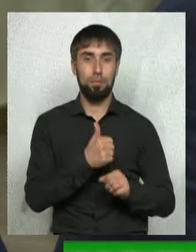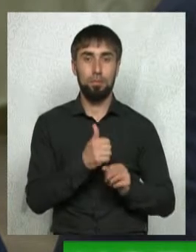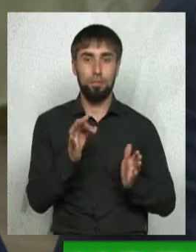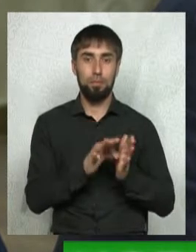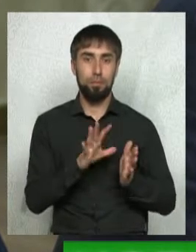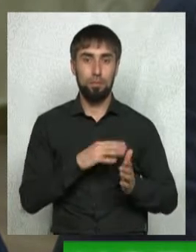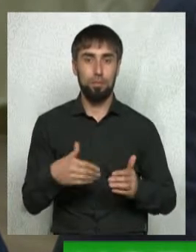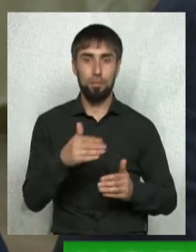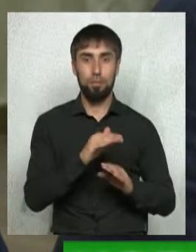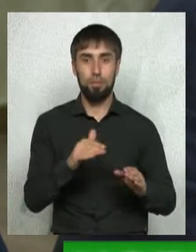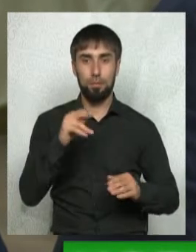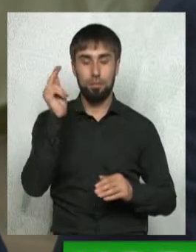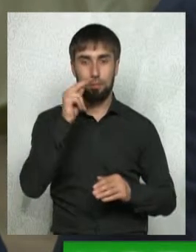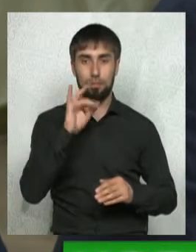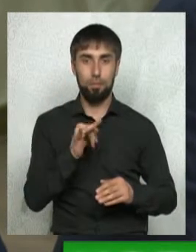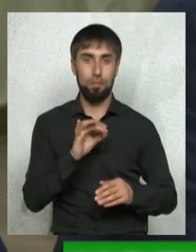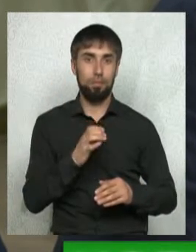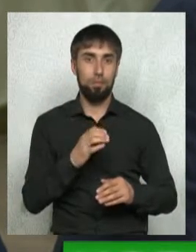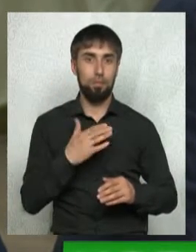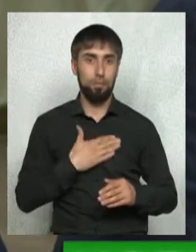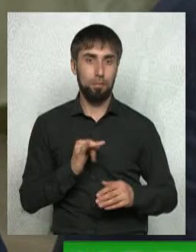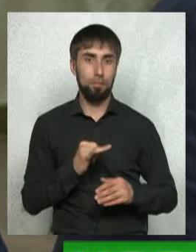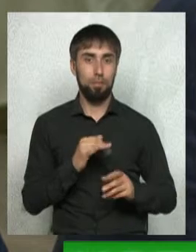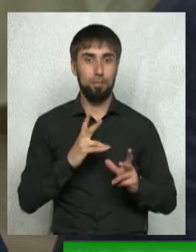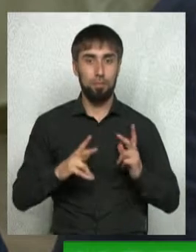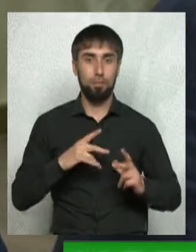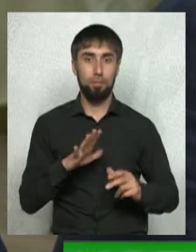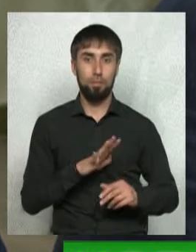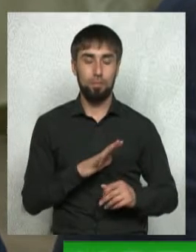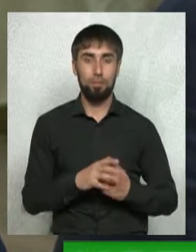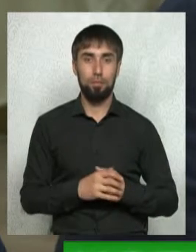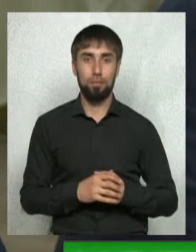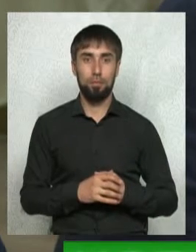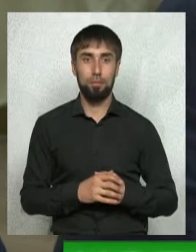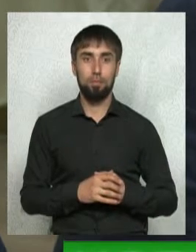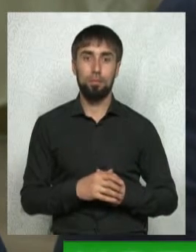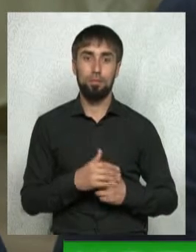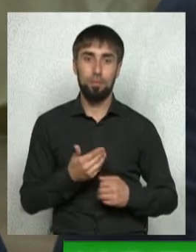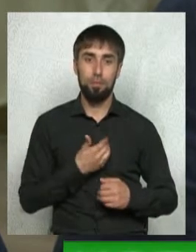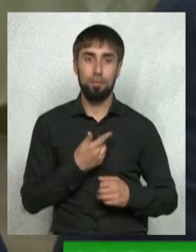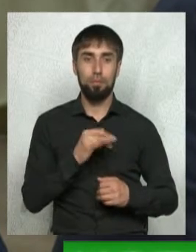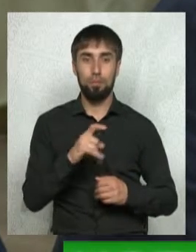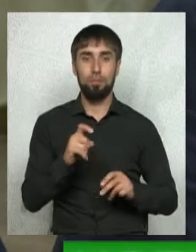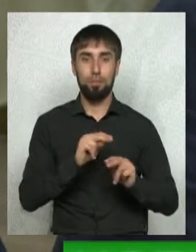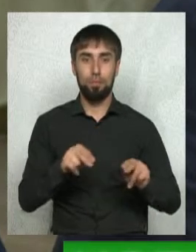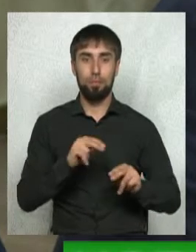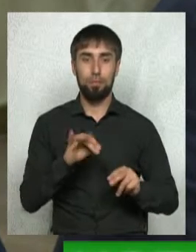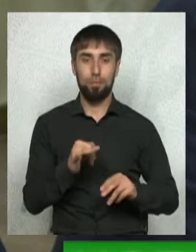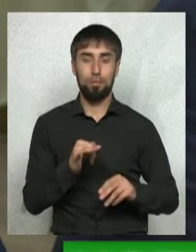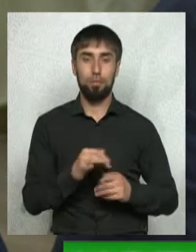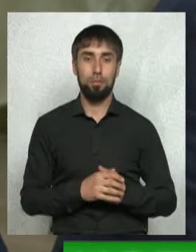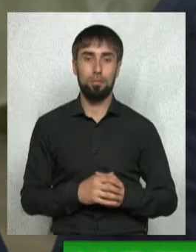чтобы наши дети учились с удовольствием, а учителей, чтобы было желание их учить и